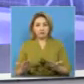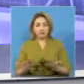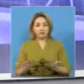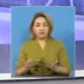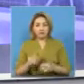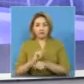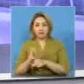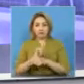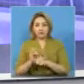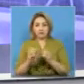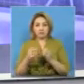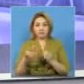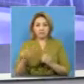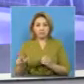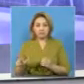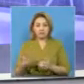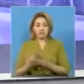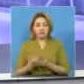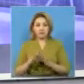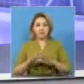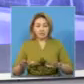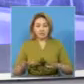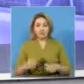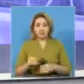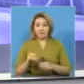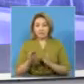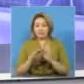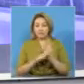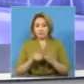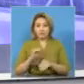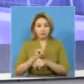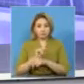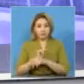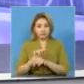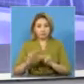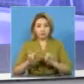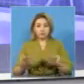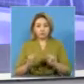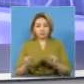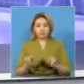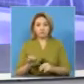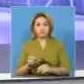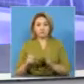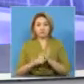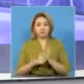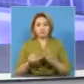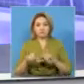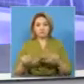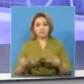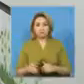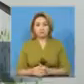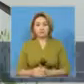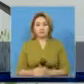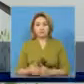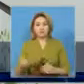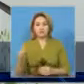там обучается 13 детей. Освоить школьную программу им помогают учителя специальной коррекционной школы номер 7.